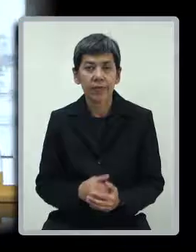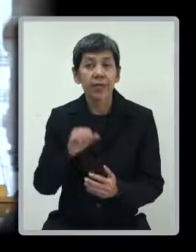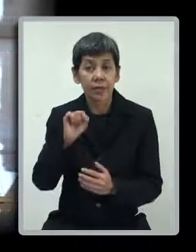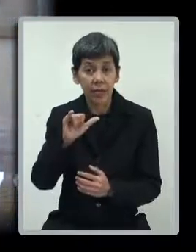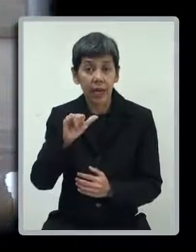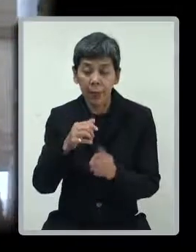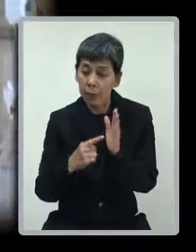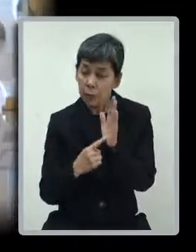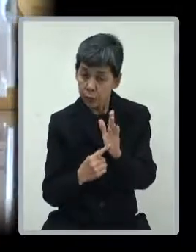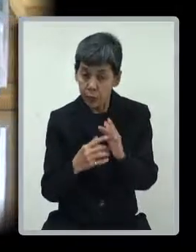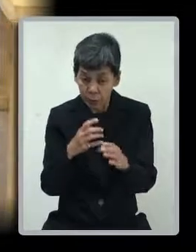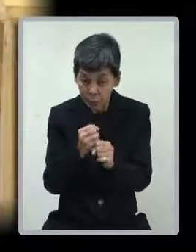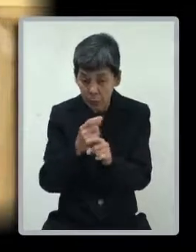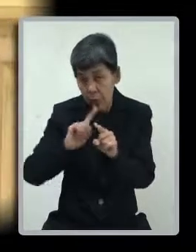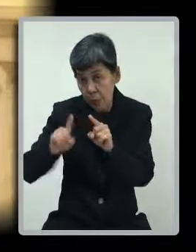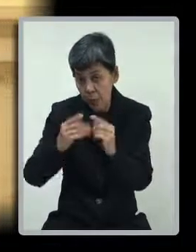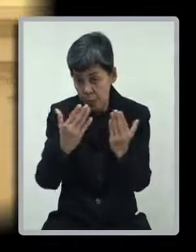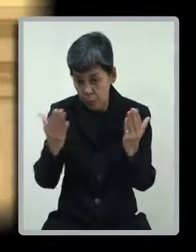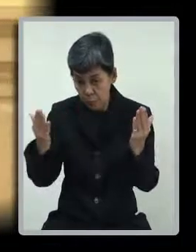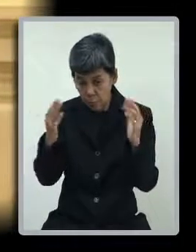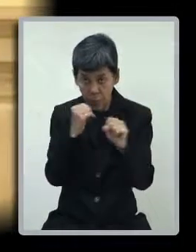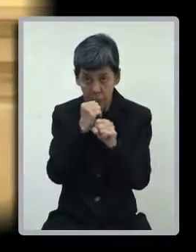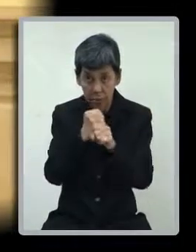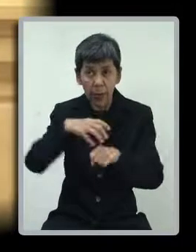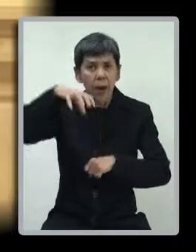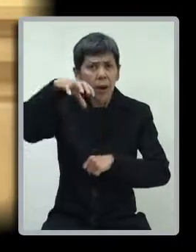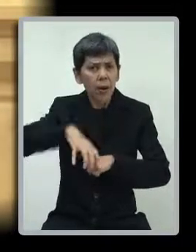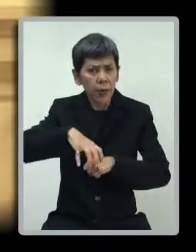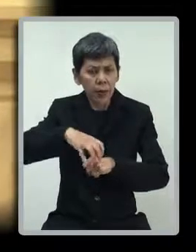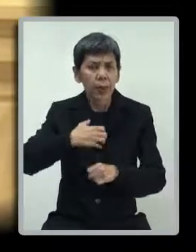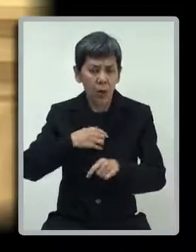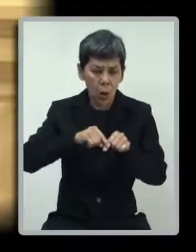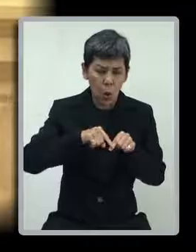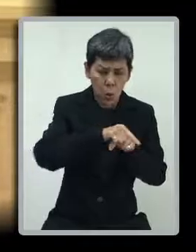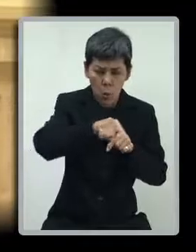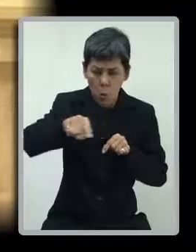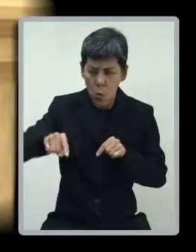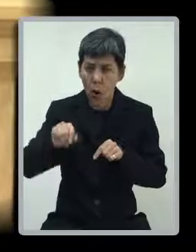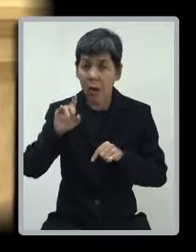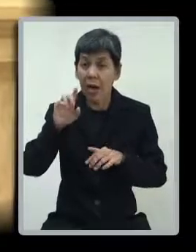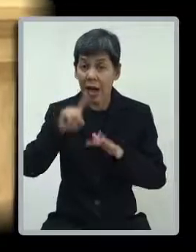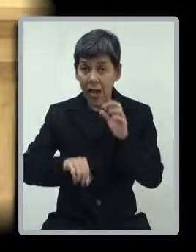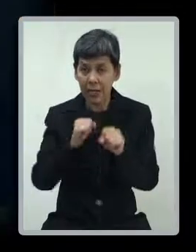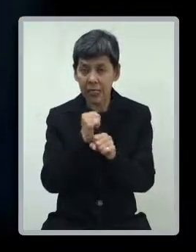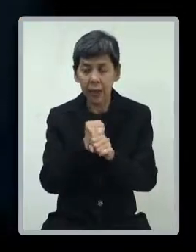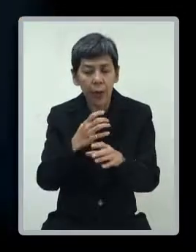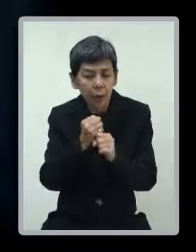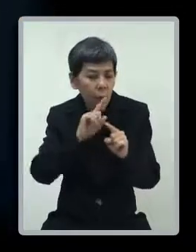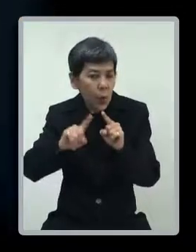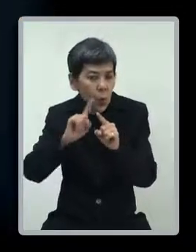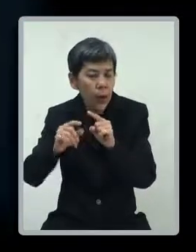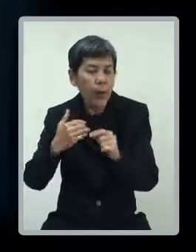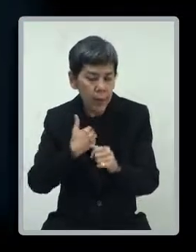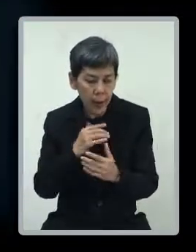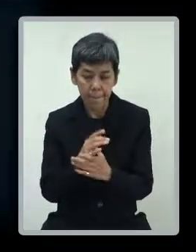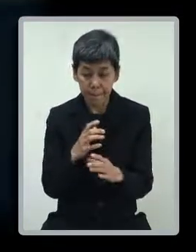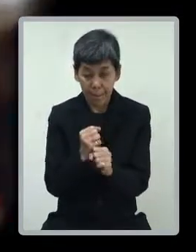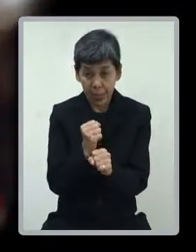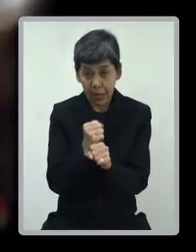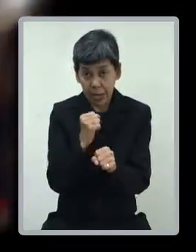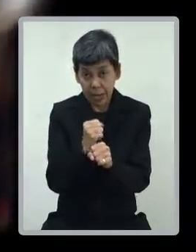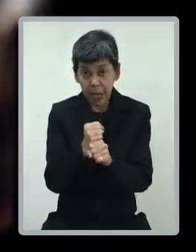สยามแกลเลอรี่ของเราที่นี่นะครับจะเป็นอาคารประมาณ1ไร่ก็จะประกอบไปด้วยงานประติมากรรมง